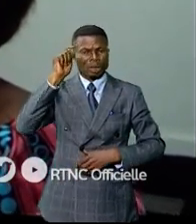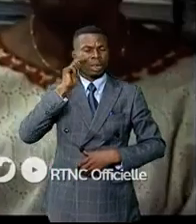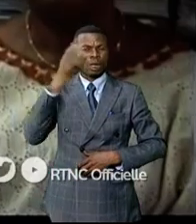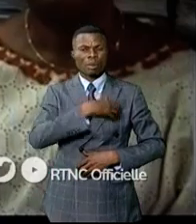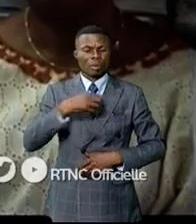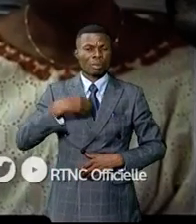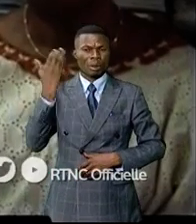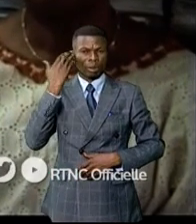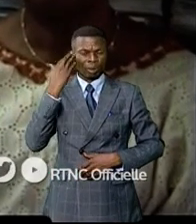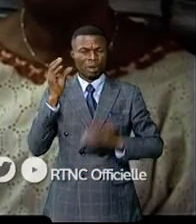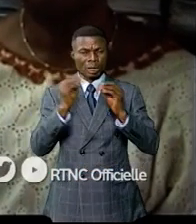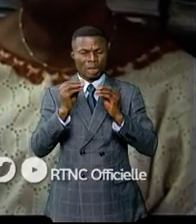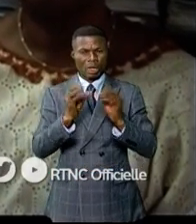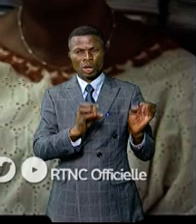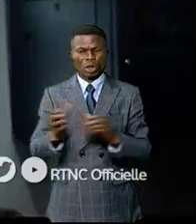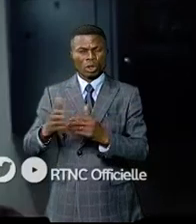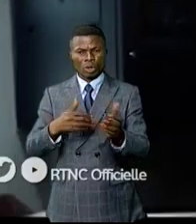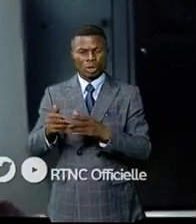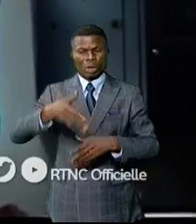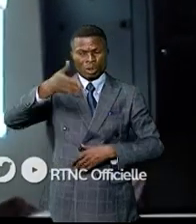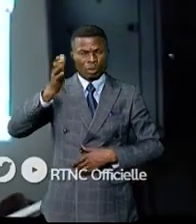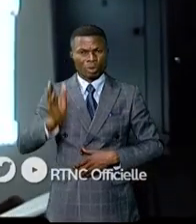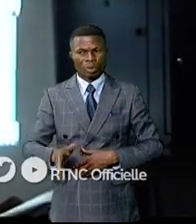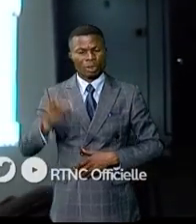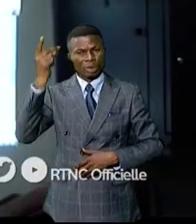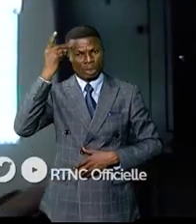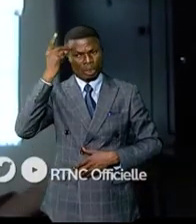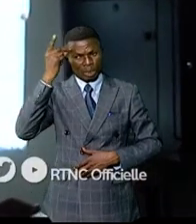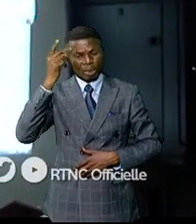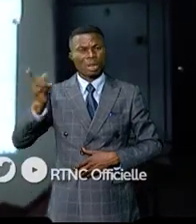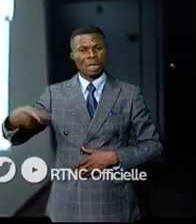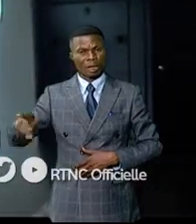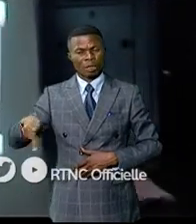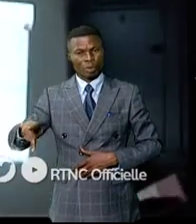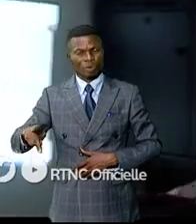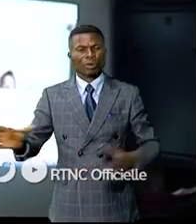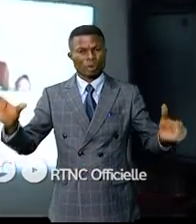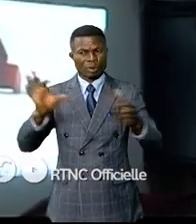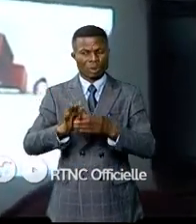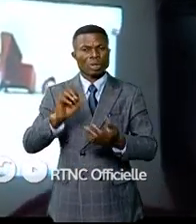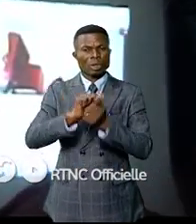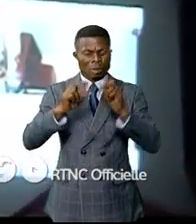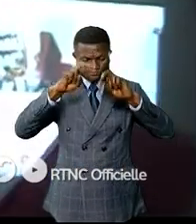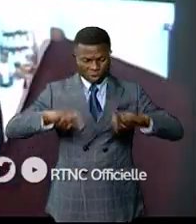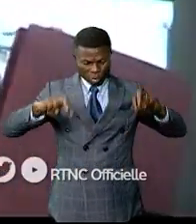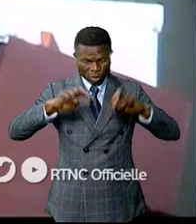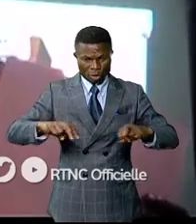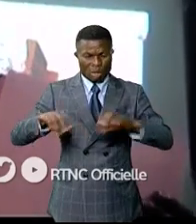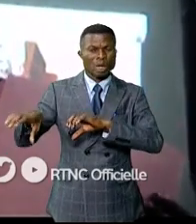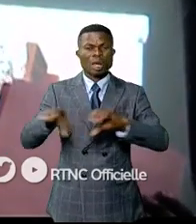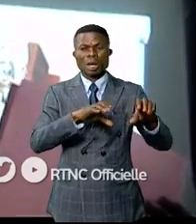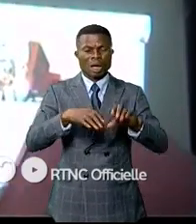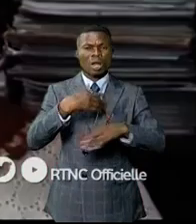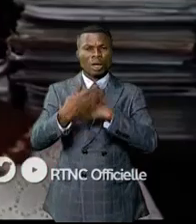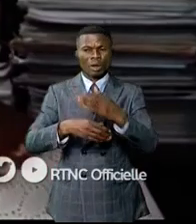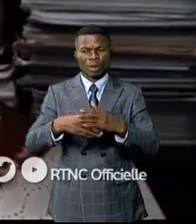réunion ordinaire de ces expertes et experts de Kinshasa et des provinces, il a été question d'examiner les activités